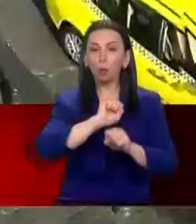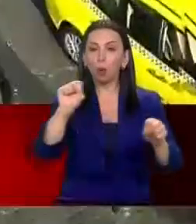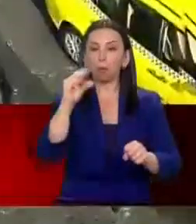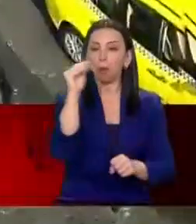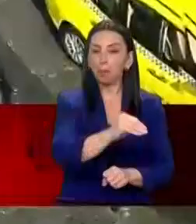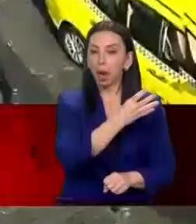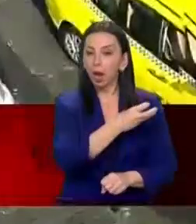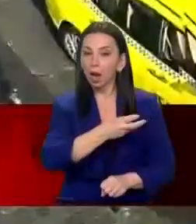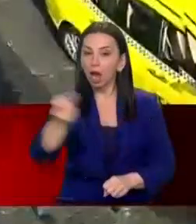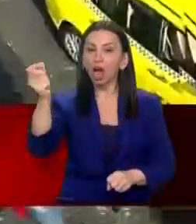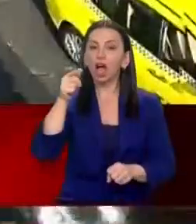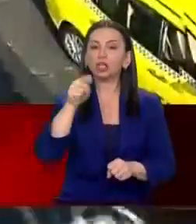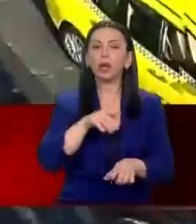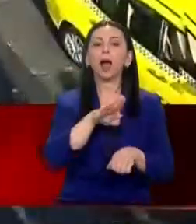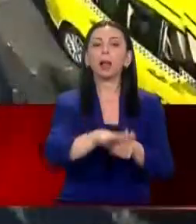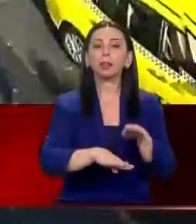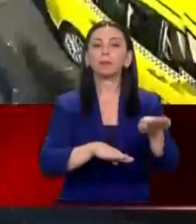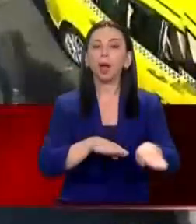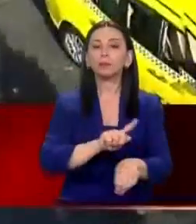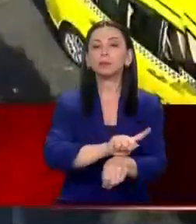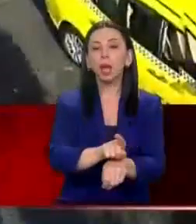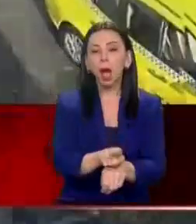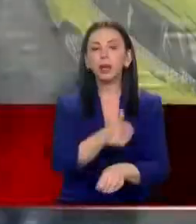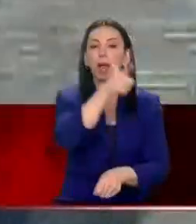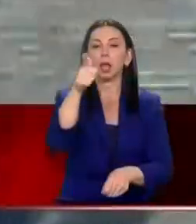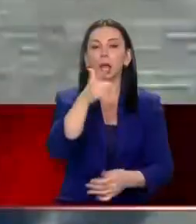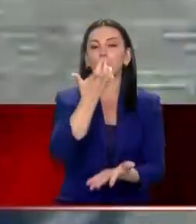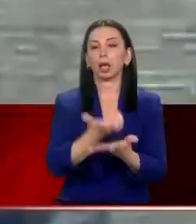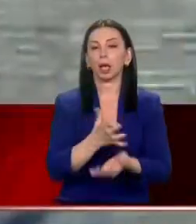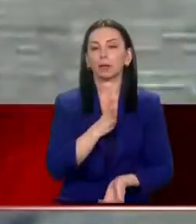bırakıp kaçmasını, yani her adımını saniye saniye kaydetti.